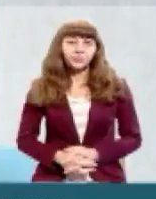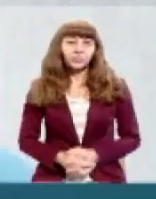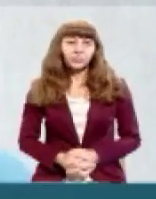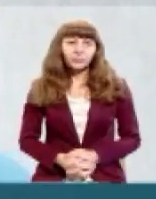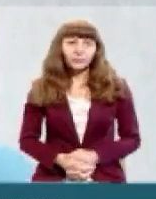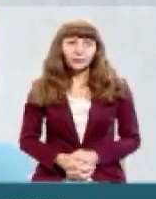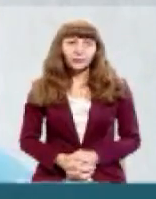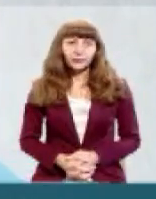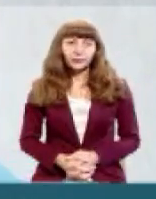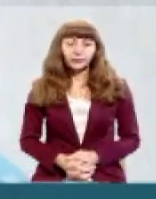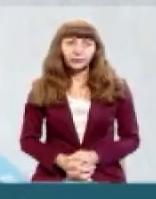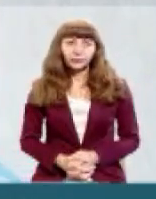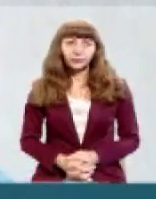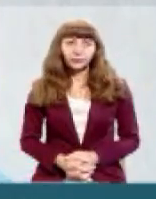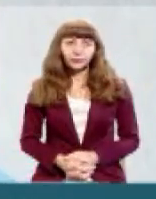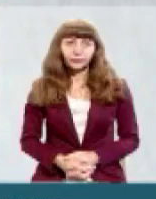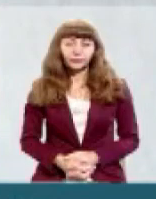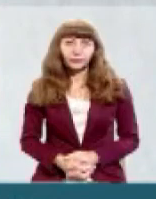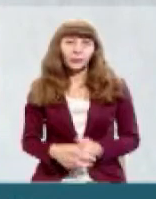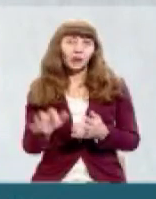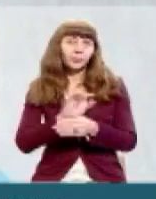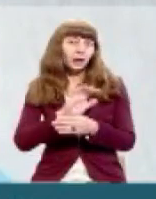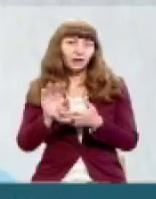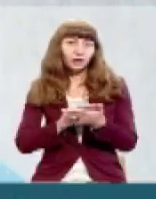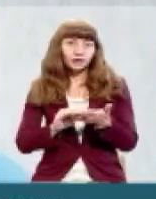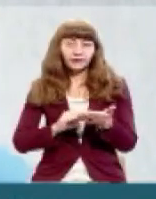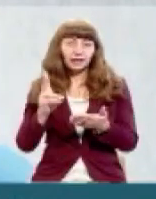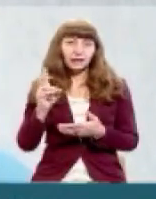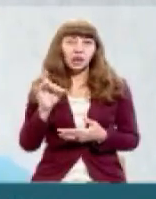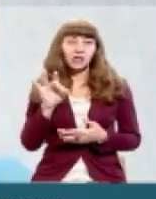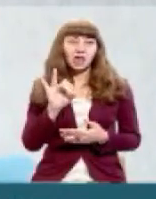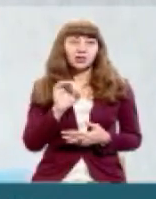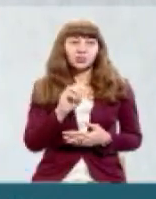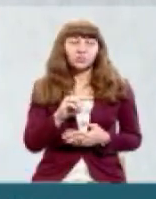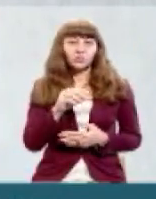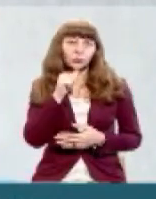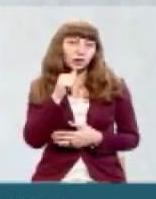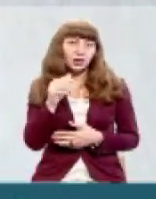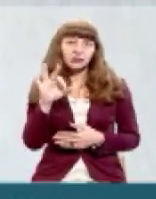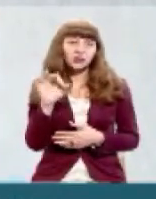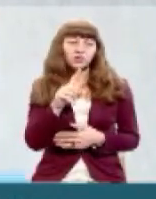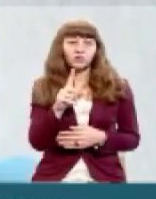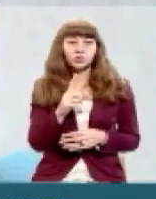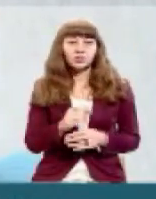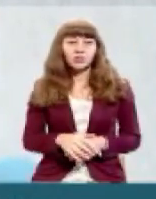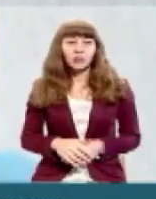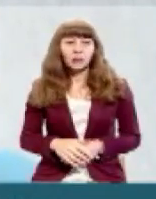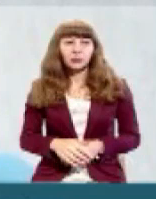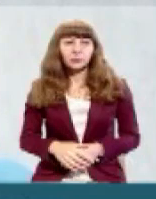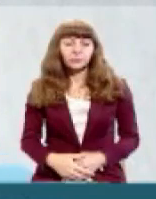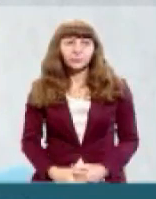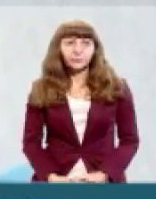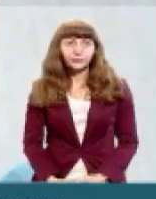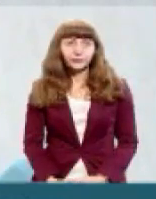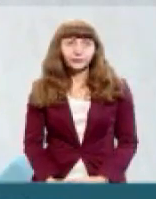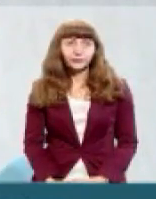деп шығады конкурс, екіншіден мақсатты грант деп шығады. Сонда олар екі мамандық белгіледі.